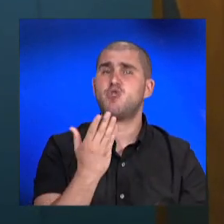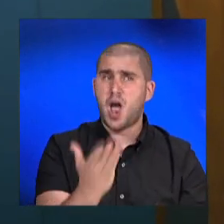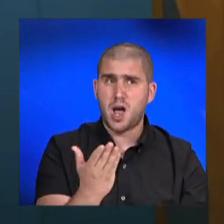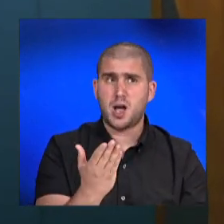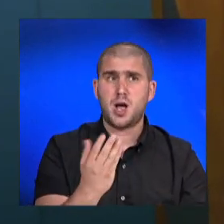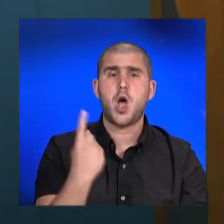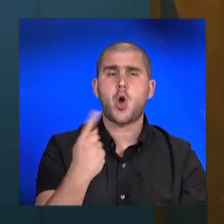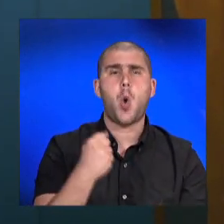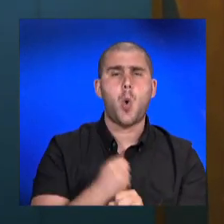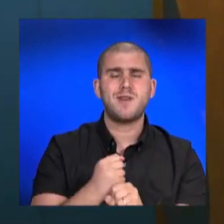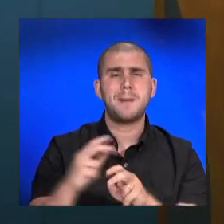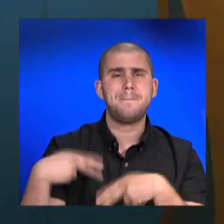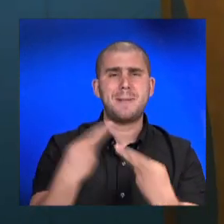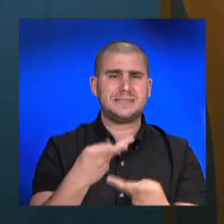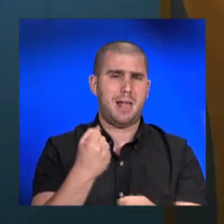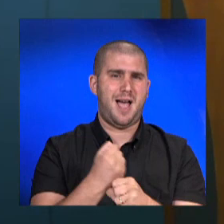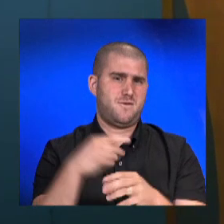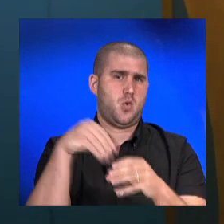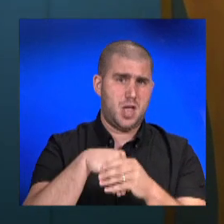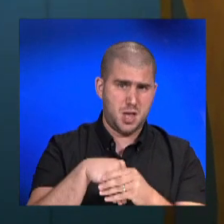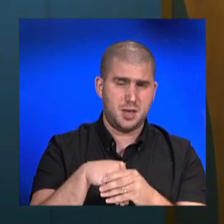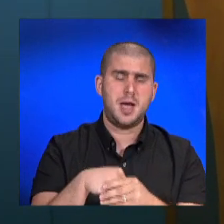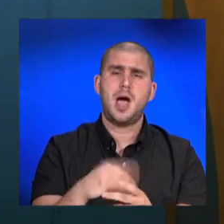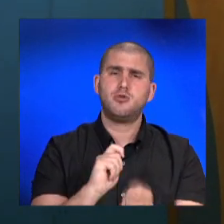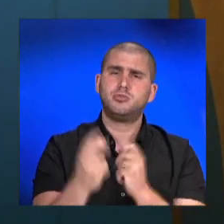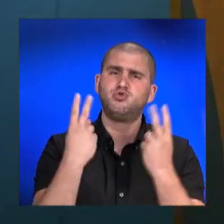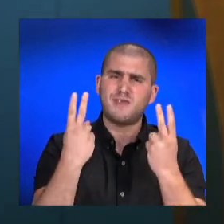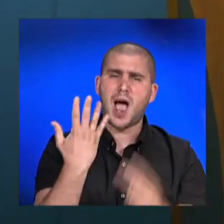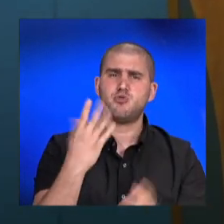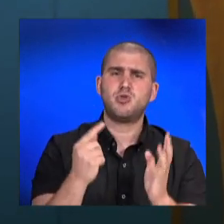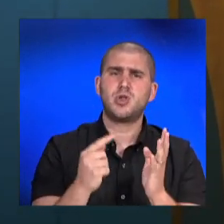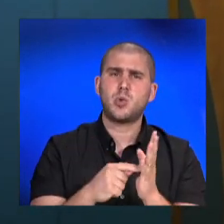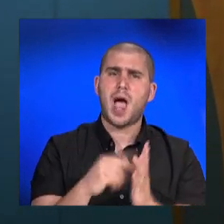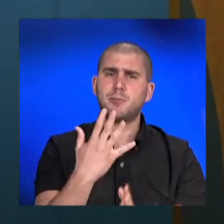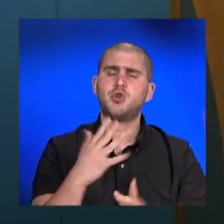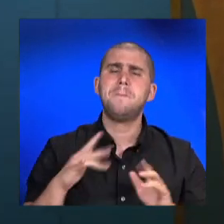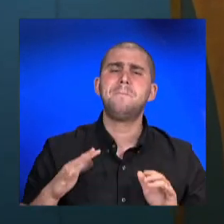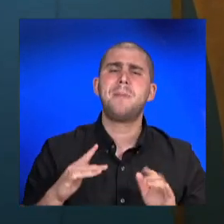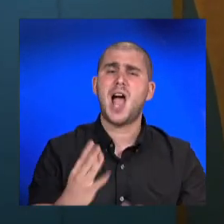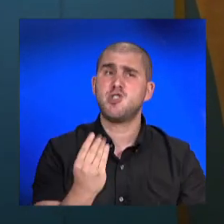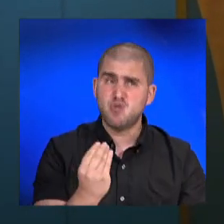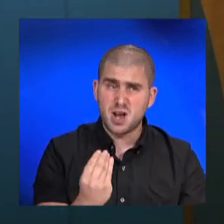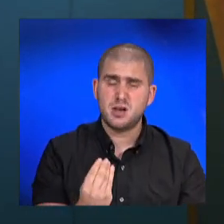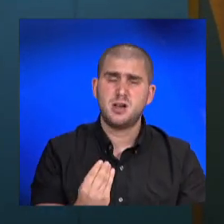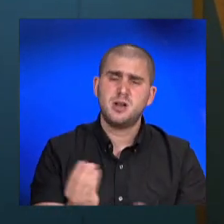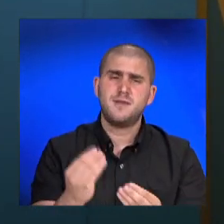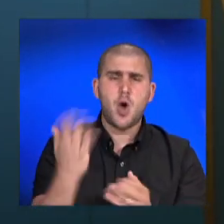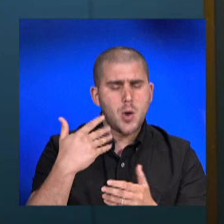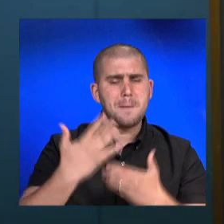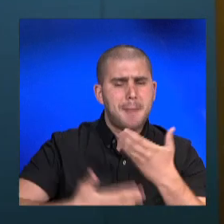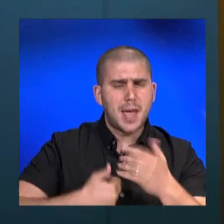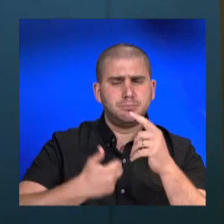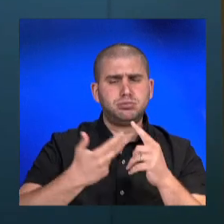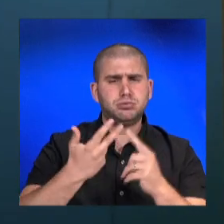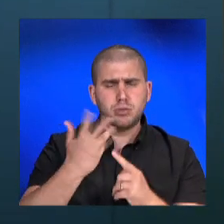שמחזירים אותו לעבודה בעלות של 5.5 מיליארד שקל, ועוד צעדים.